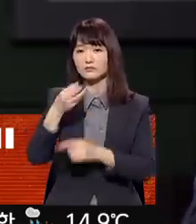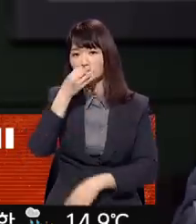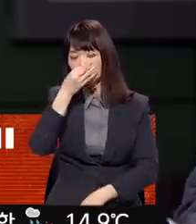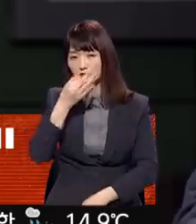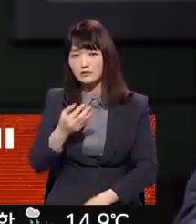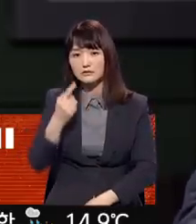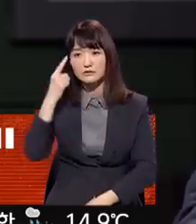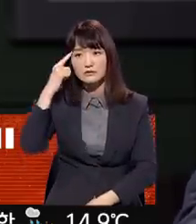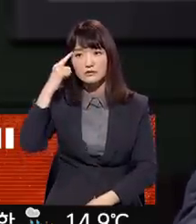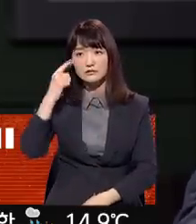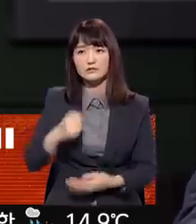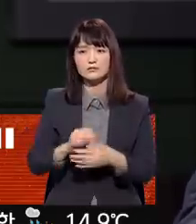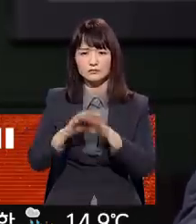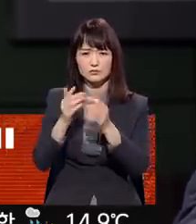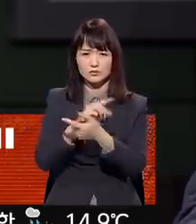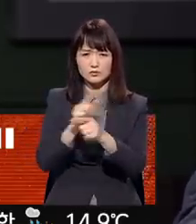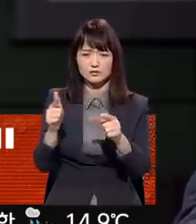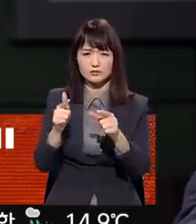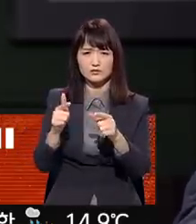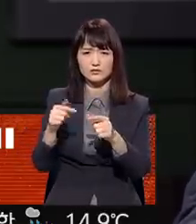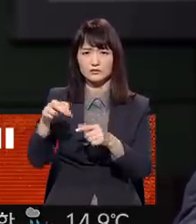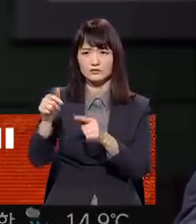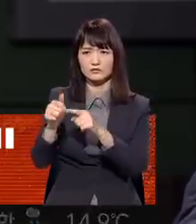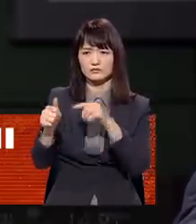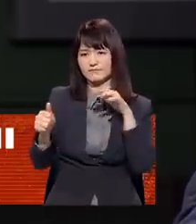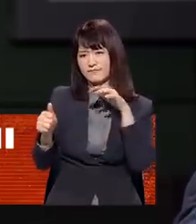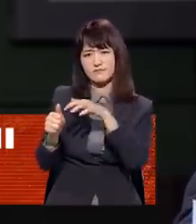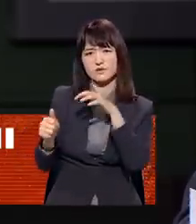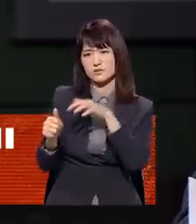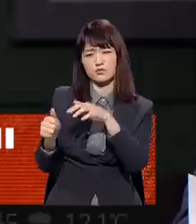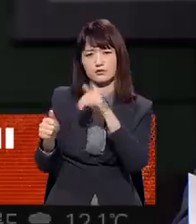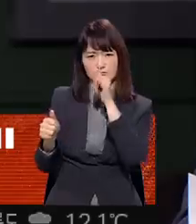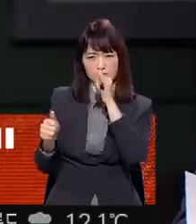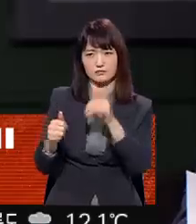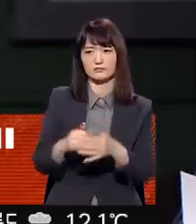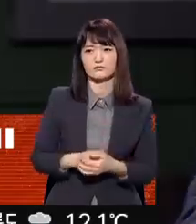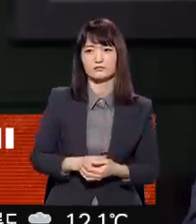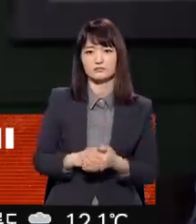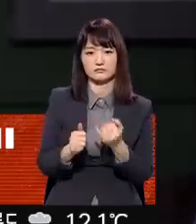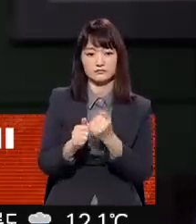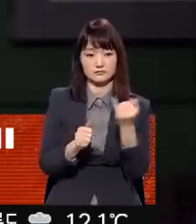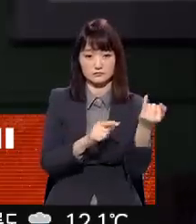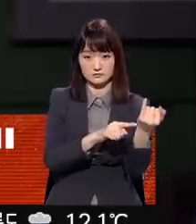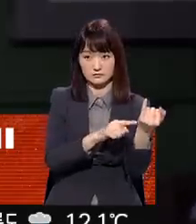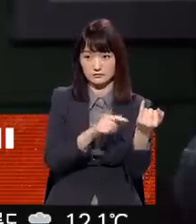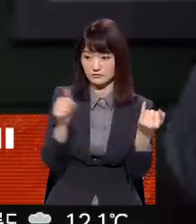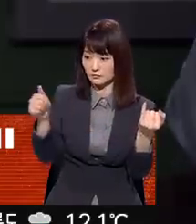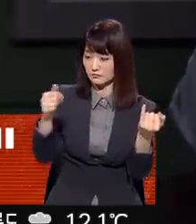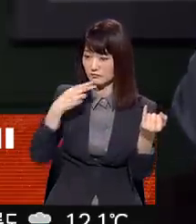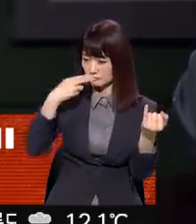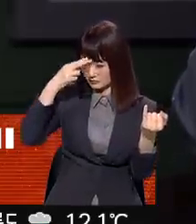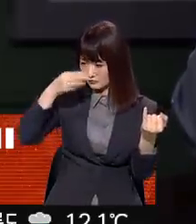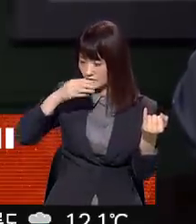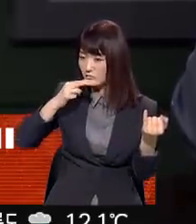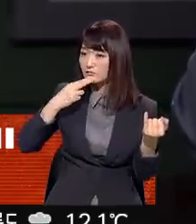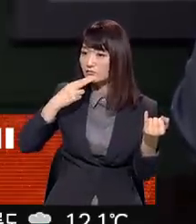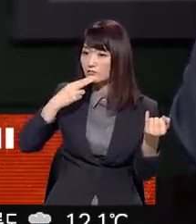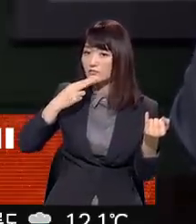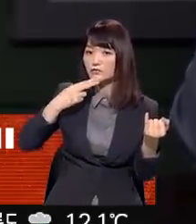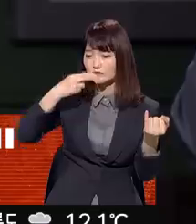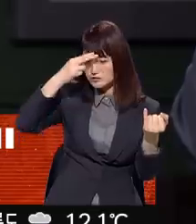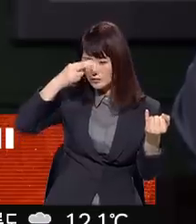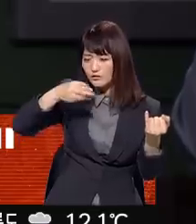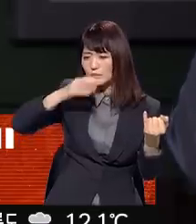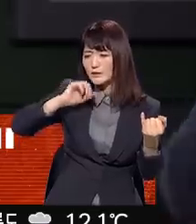힘들어졌습니다. 왜냐하면 온갖 방법으로 이 서 씨를 공격하기 시작했기 때문인데요. 이 아내는요. 오히려 이 서 씨가 술을 마신 적도 없는데 음주운전을